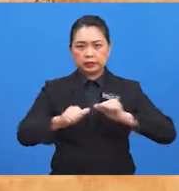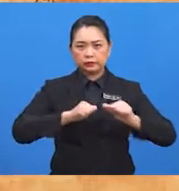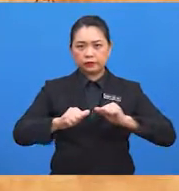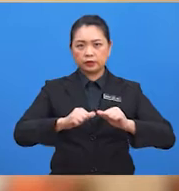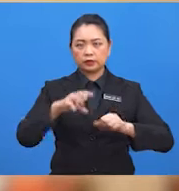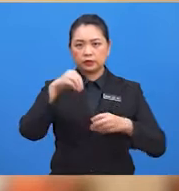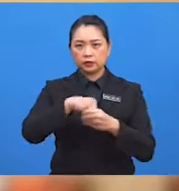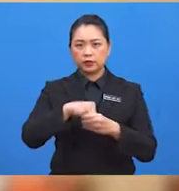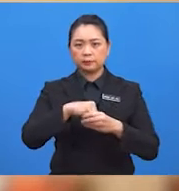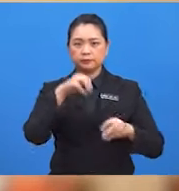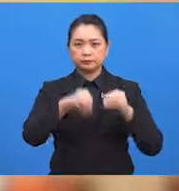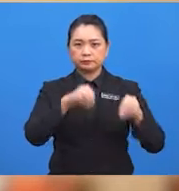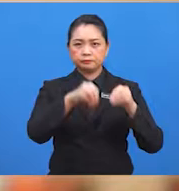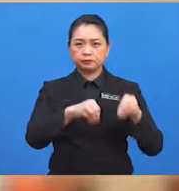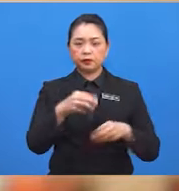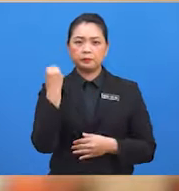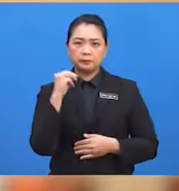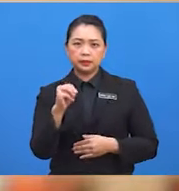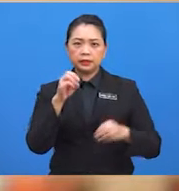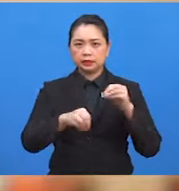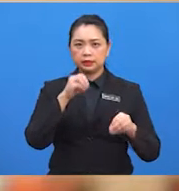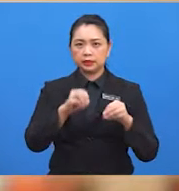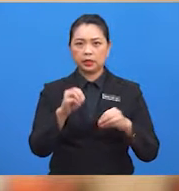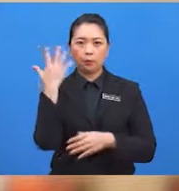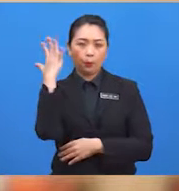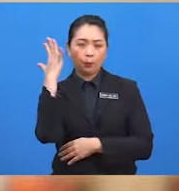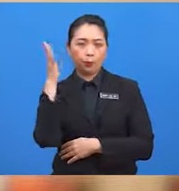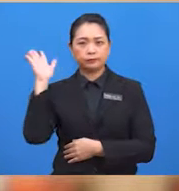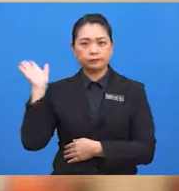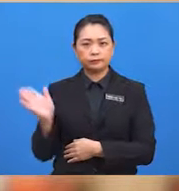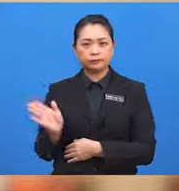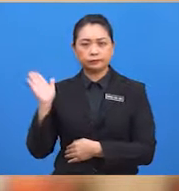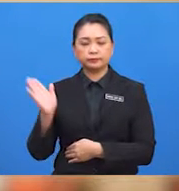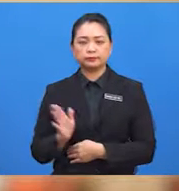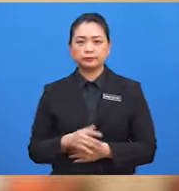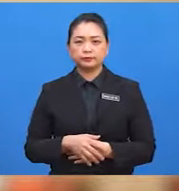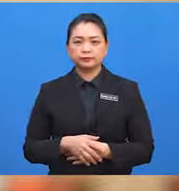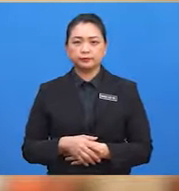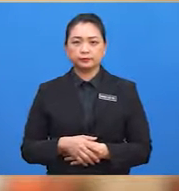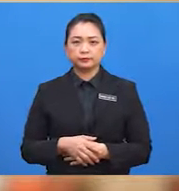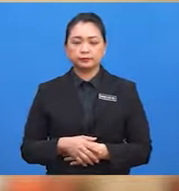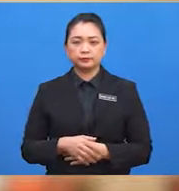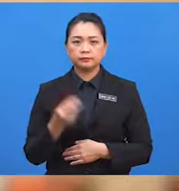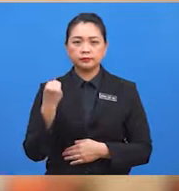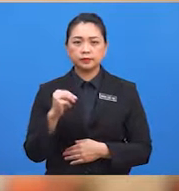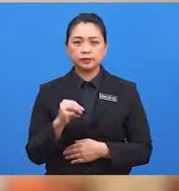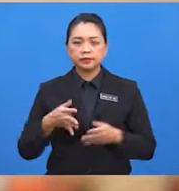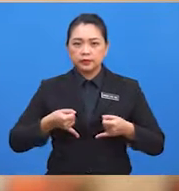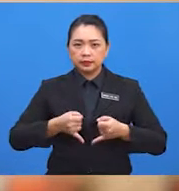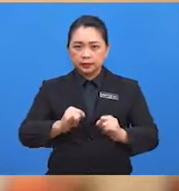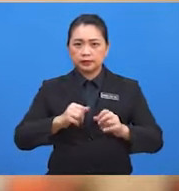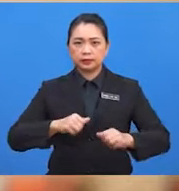bidang pertanian. Mereka menanam pokok gandum, barli dan kapas. Mereka juga